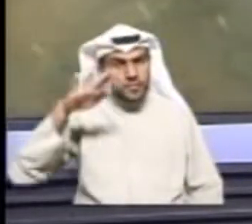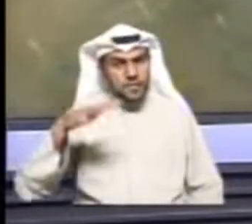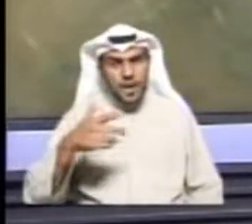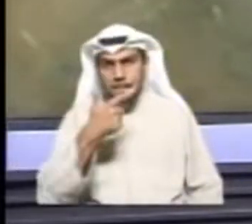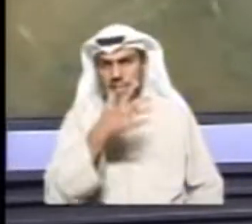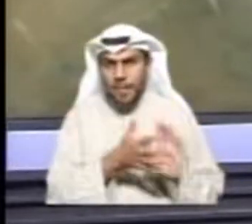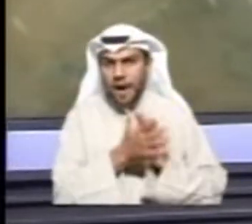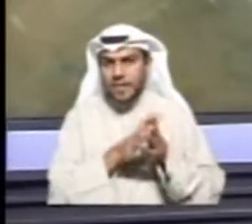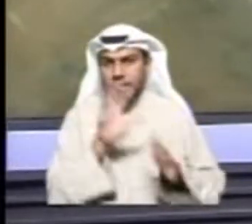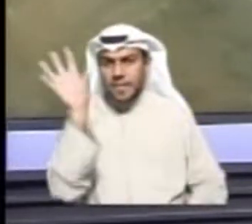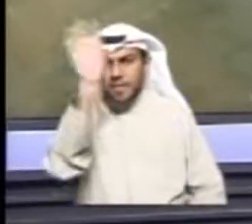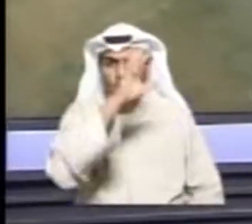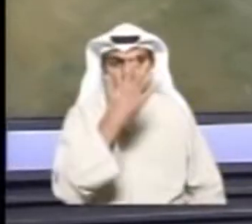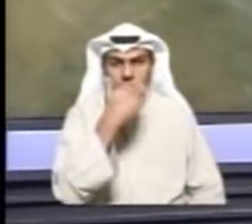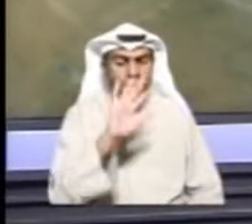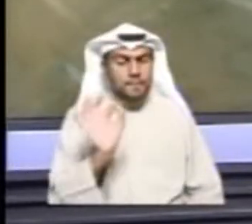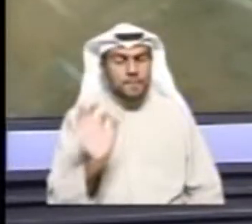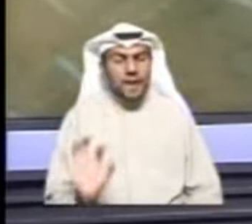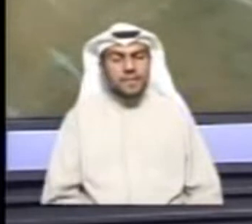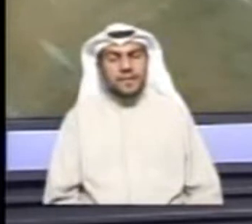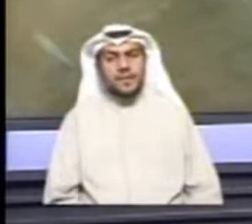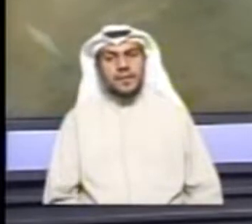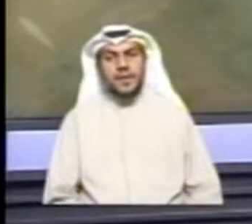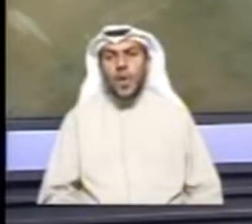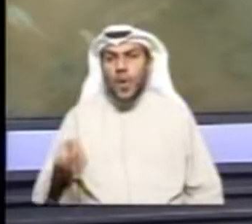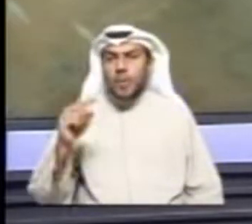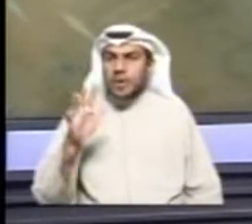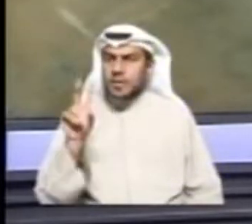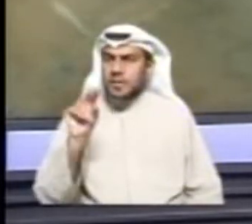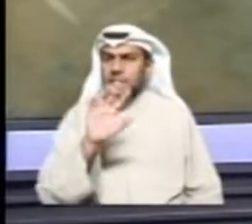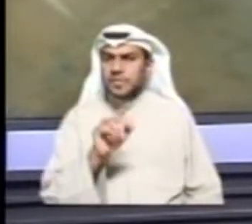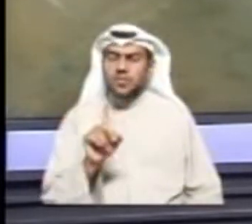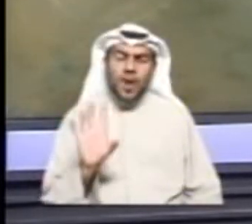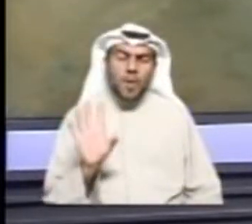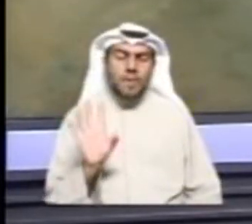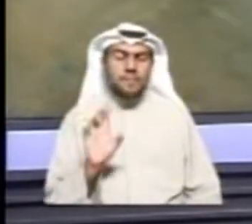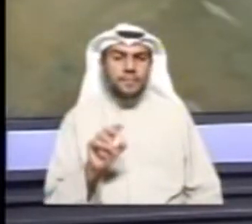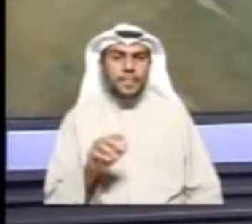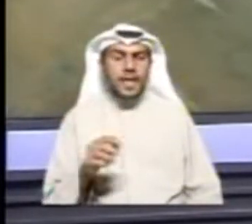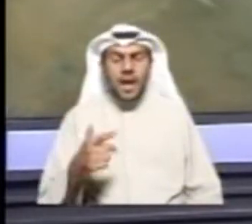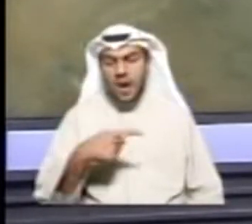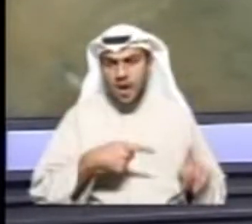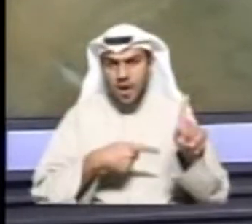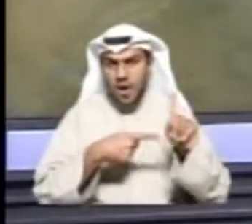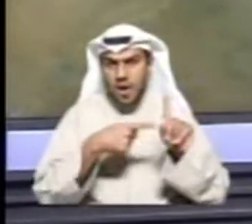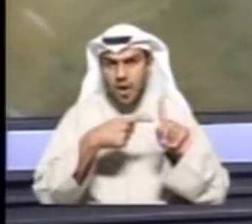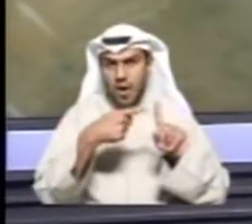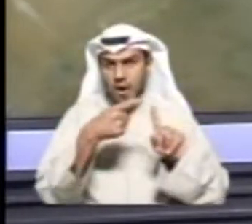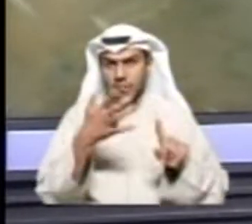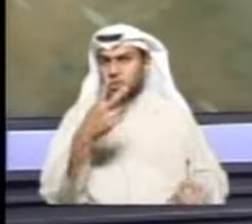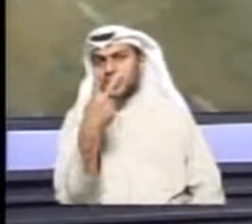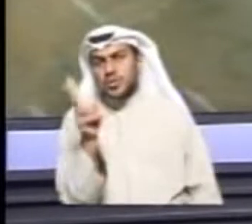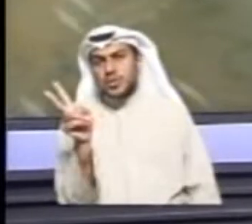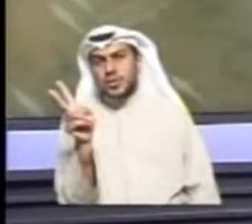من السحب، ومتوقع أن تستمر معنا هذه الأجواء في نهار يوم الغد، ومتوقع أيضا تكون درجات الحرارة العظمى في يوم الغد